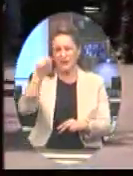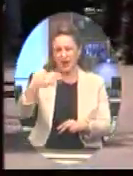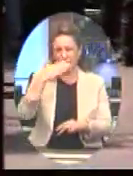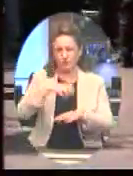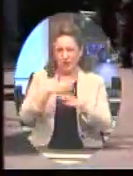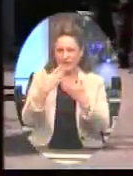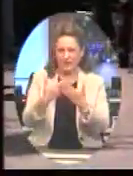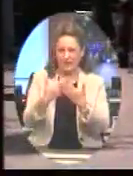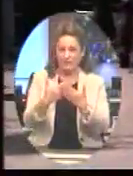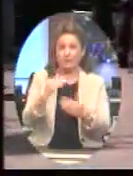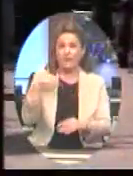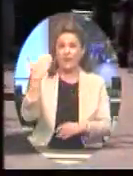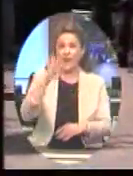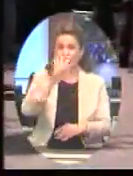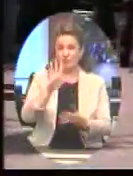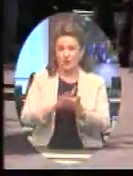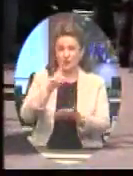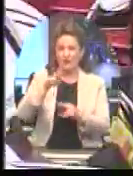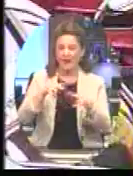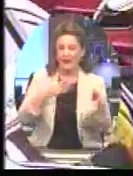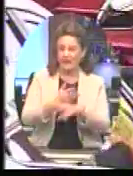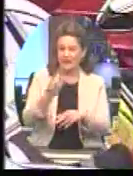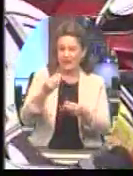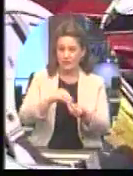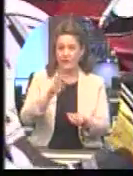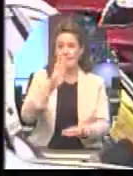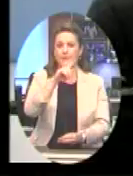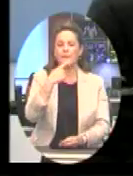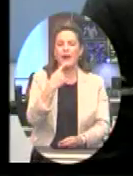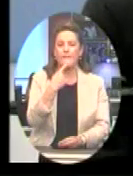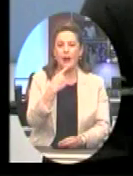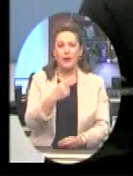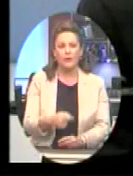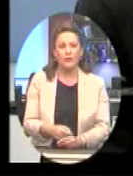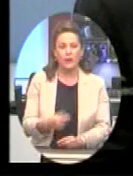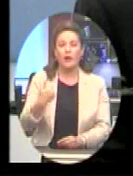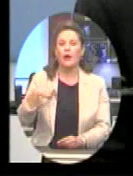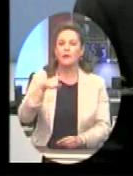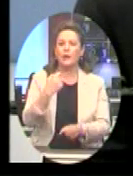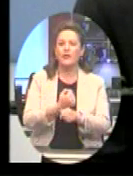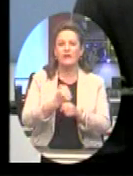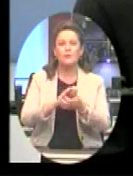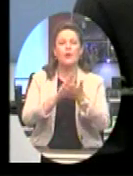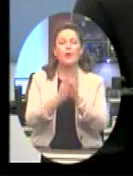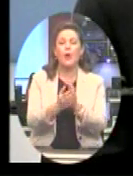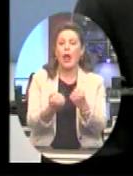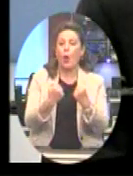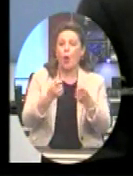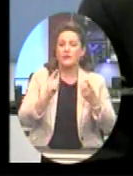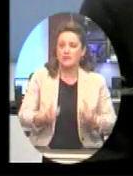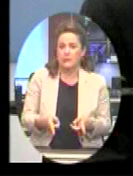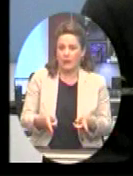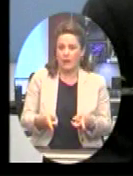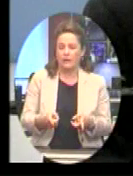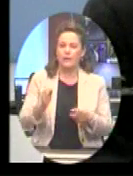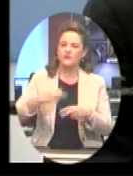וחמישה בנובמבר, בעקבות פיגוע דריסה נוסף, אמר נתניהו את הדברים הבאים. אנחנו מפעילים את כל הכוחות הדרושים כדי להחזיר